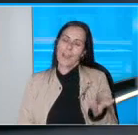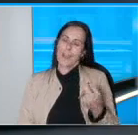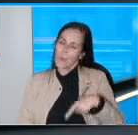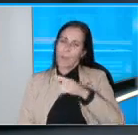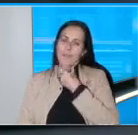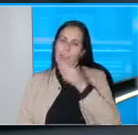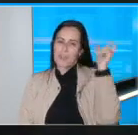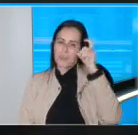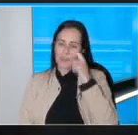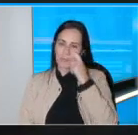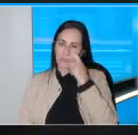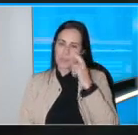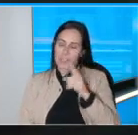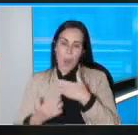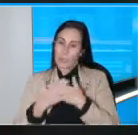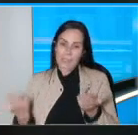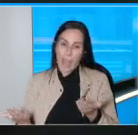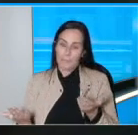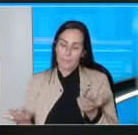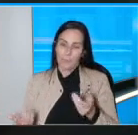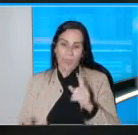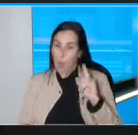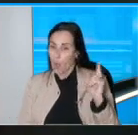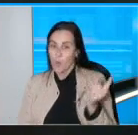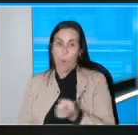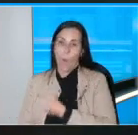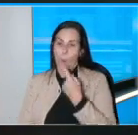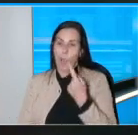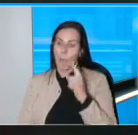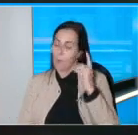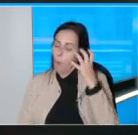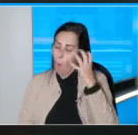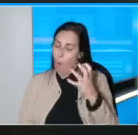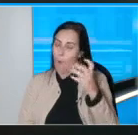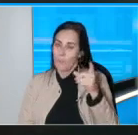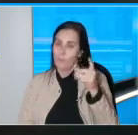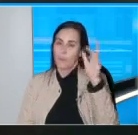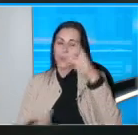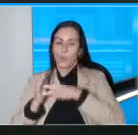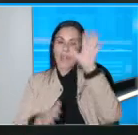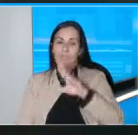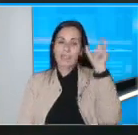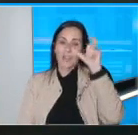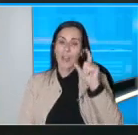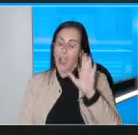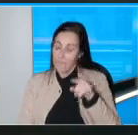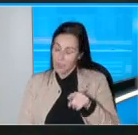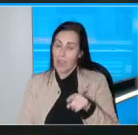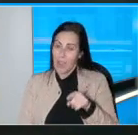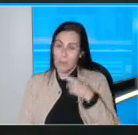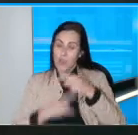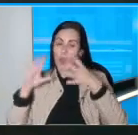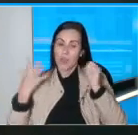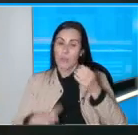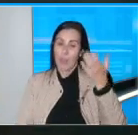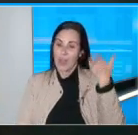בחברה הישראלית, לא, זה לא מקרה שכל העם הזה התמכר להסדרות טורקיות, ויש גם את הסיפור הזה בשנות